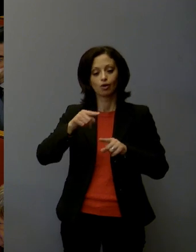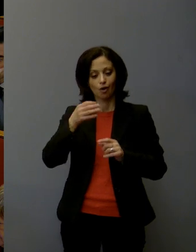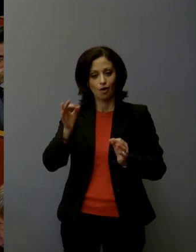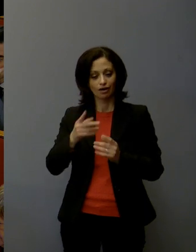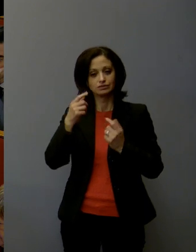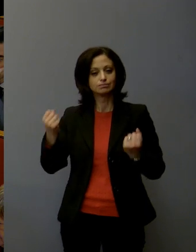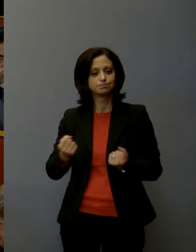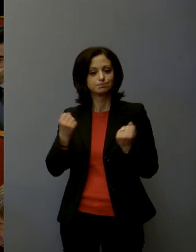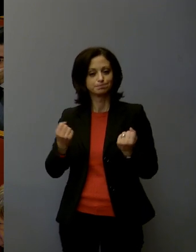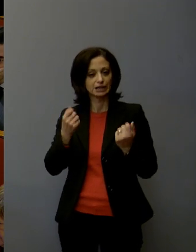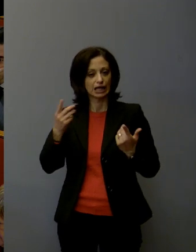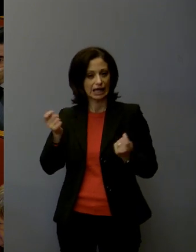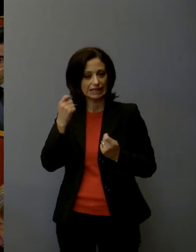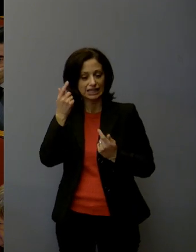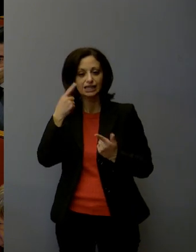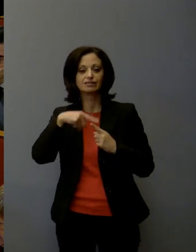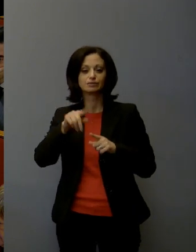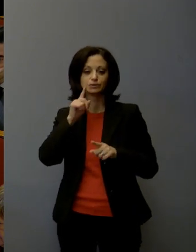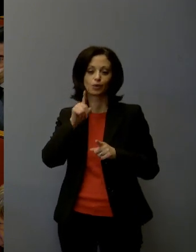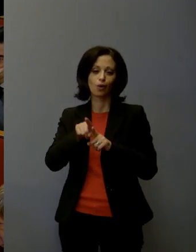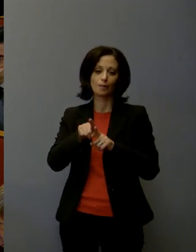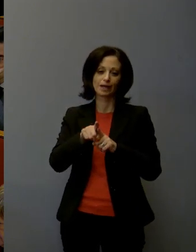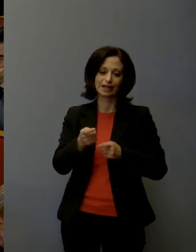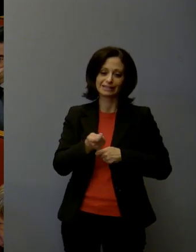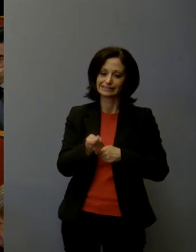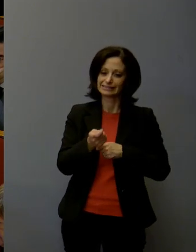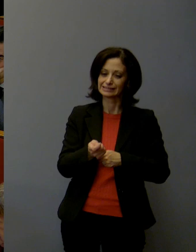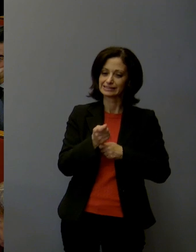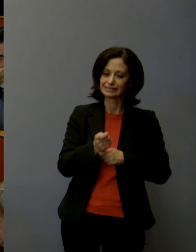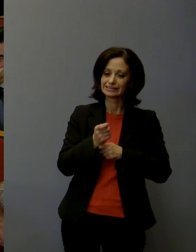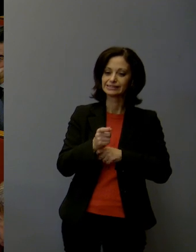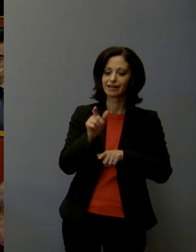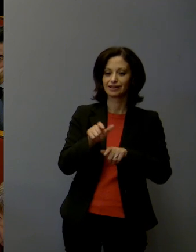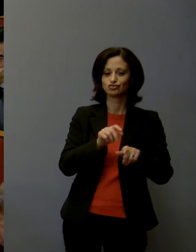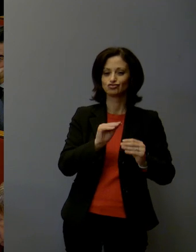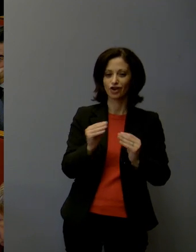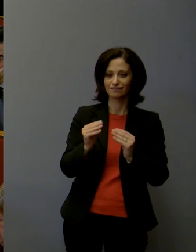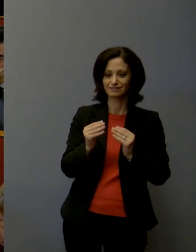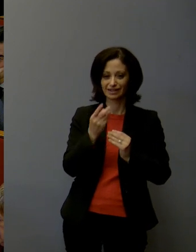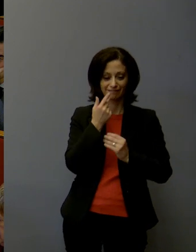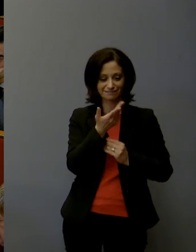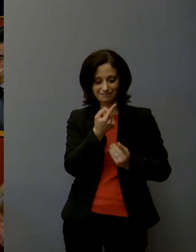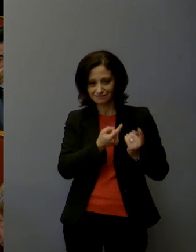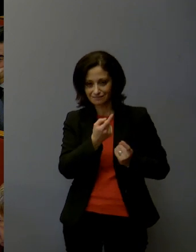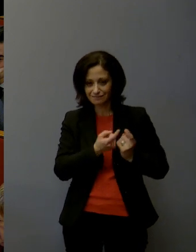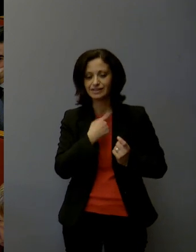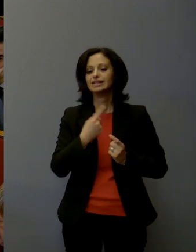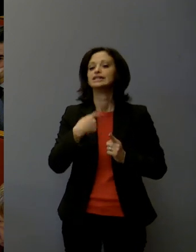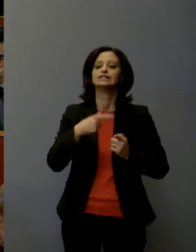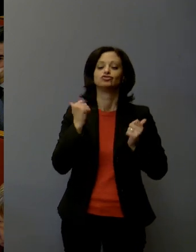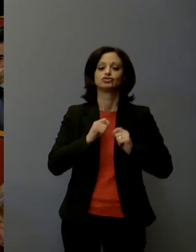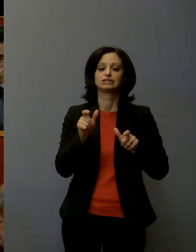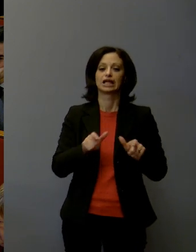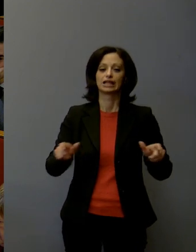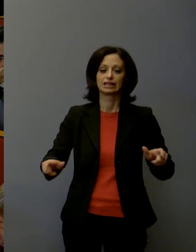l'iniziative e attrarre le i ragazzi più giovani Comunque i cittadini a